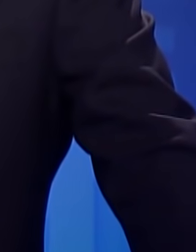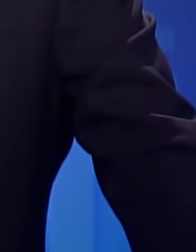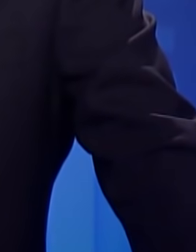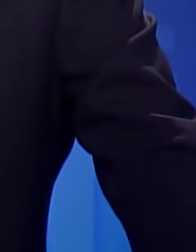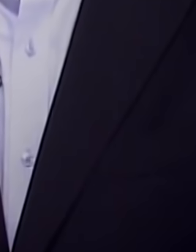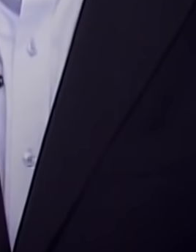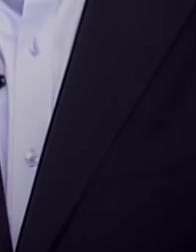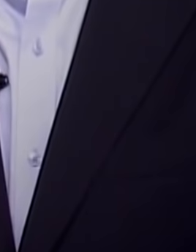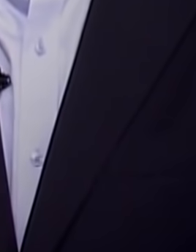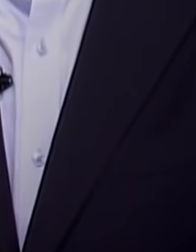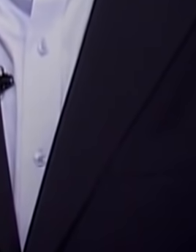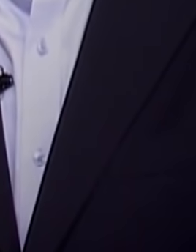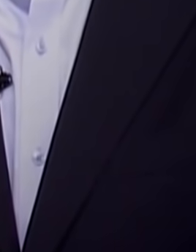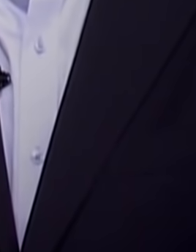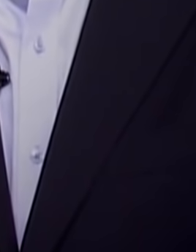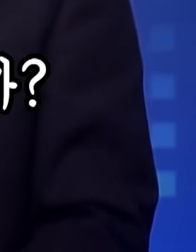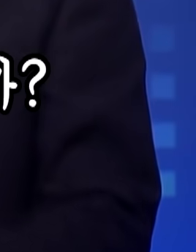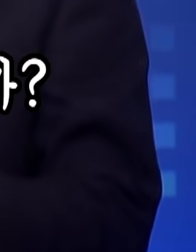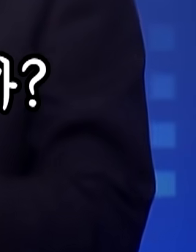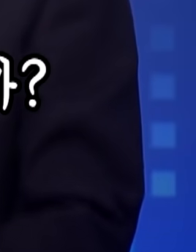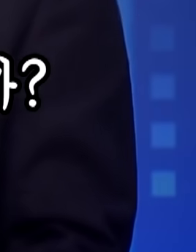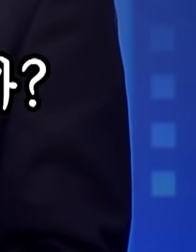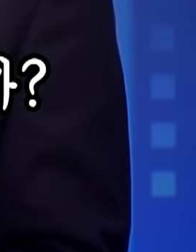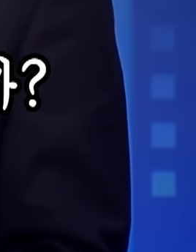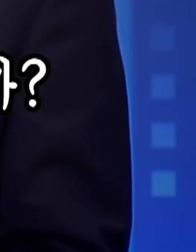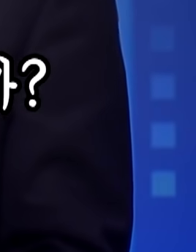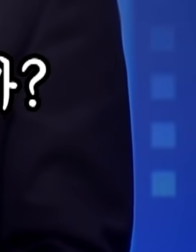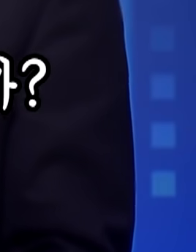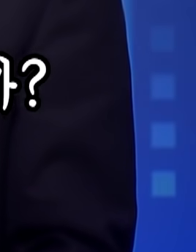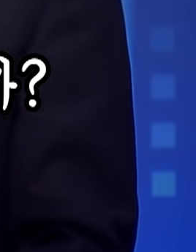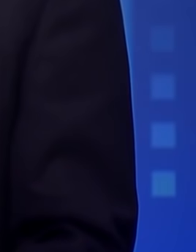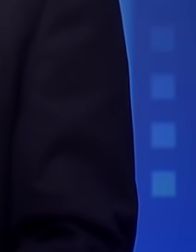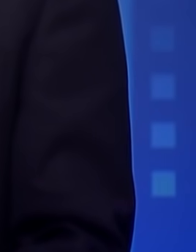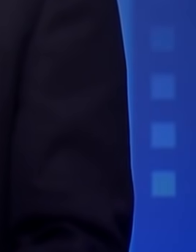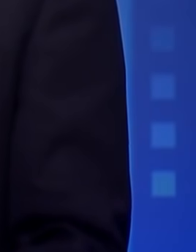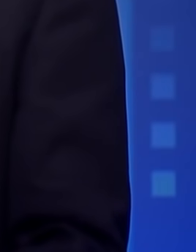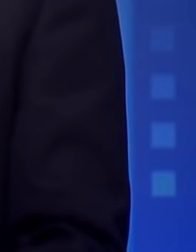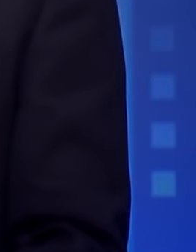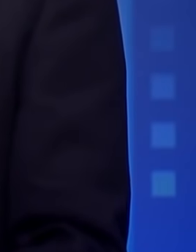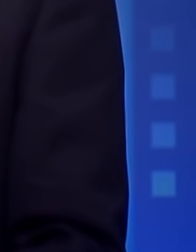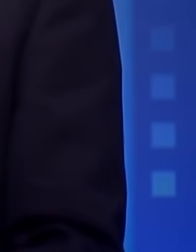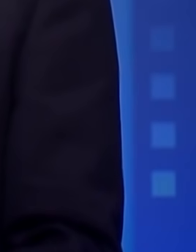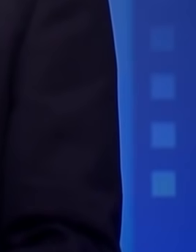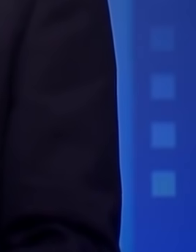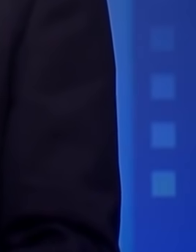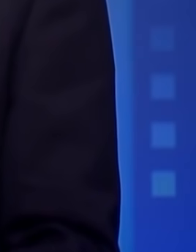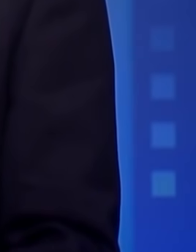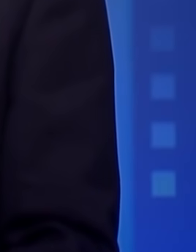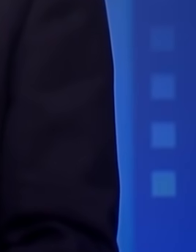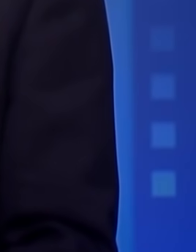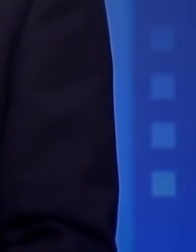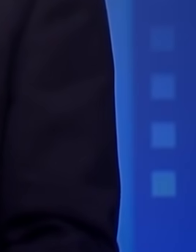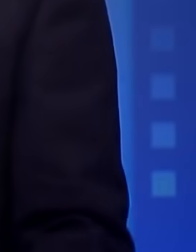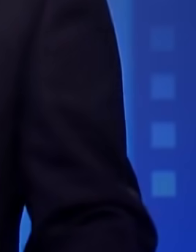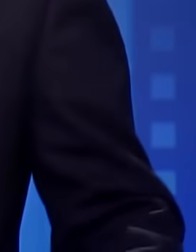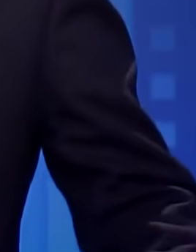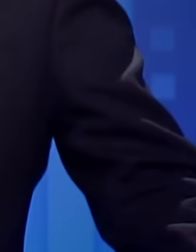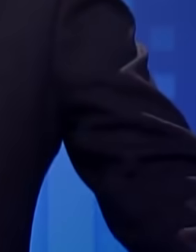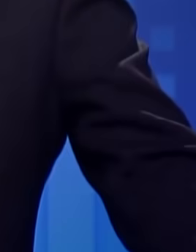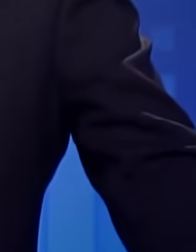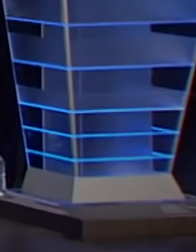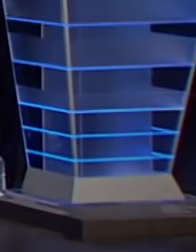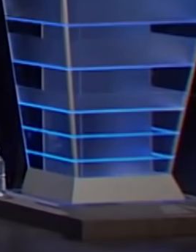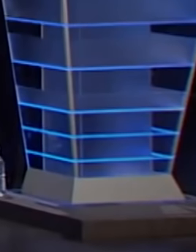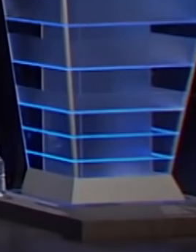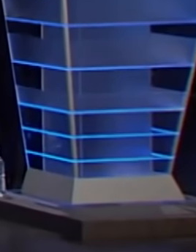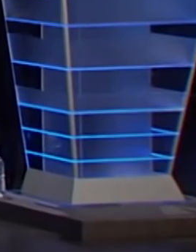있는 게 뭐가 있겠습니까? 이미 저는 성남시장도 아니고. 요건데 아무것도 안 하셨다 그 얘기 아닙니까? 아니 안 하셨다가 아니라 네. 할 수 있는 게 없었다니까. 아니 그걸 무슨... 후보님 같은